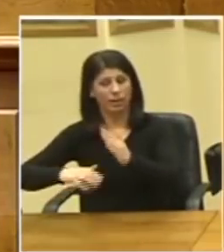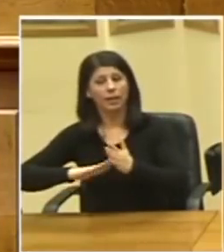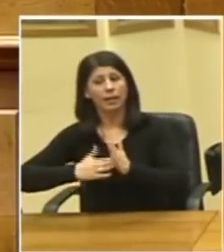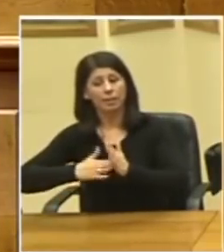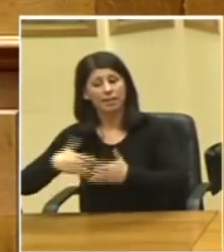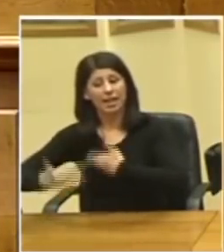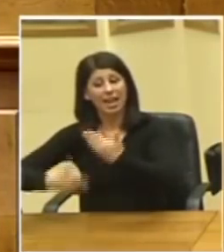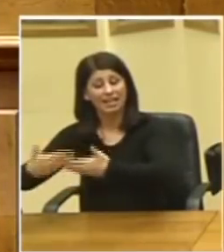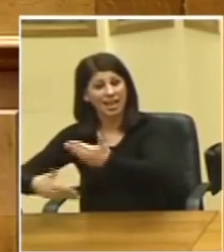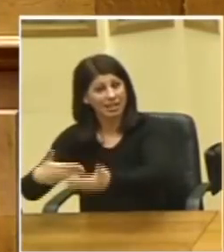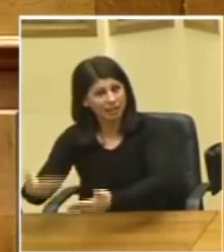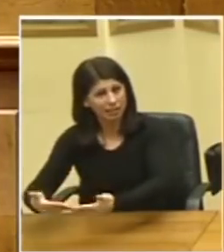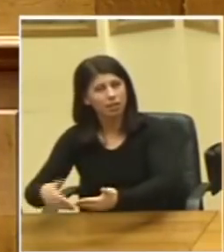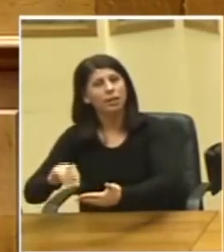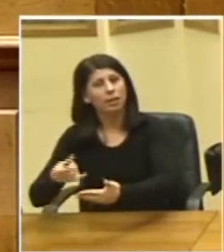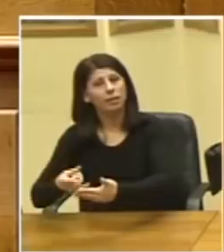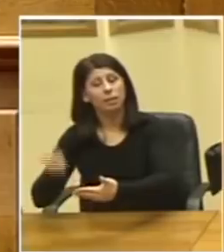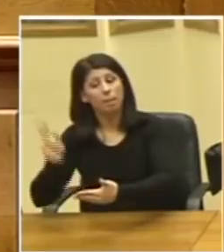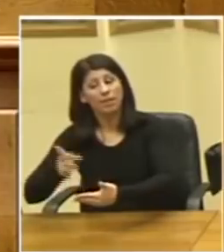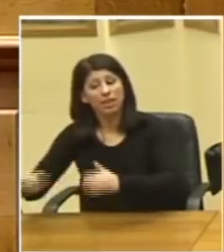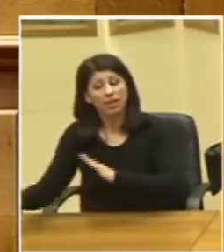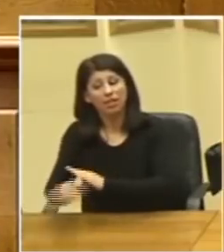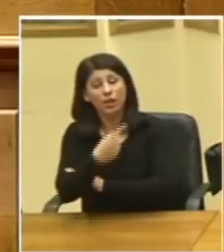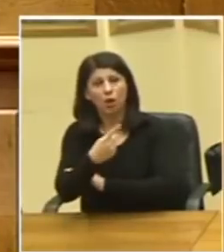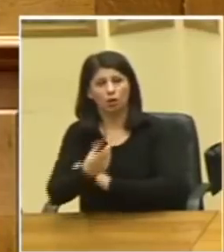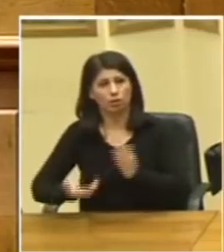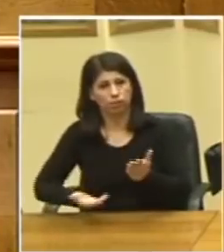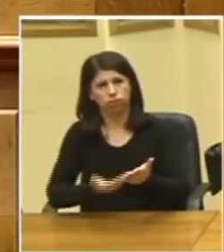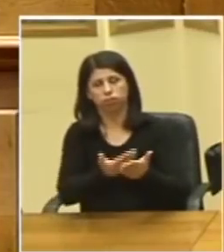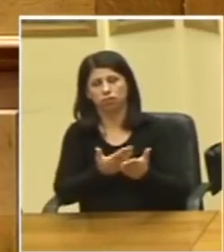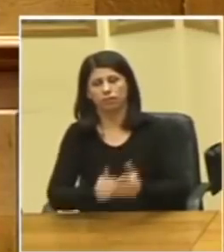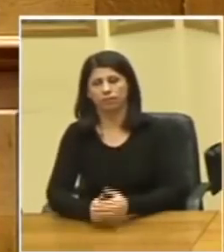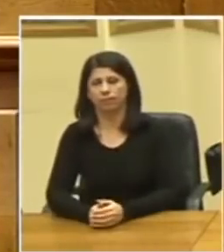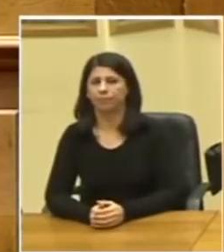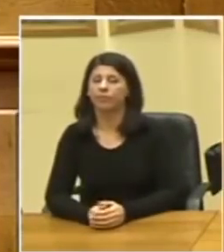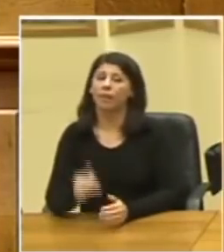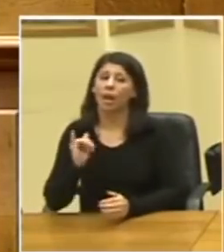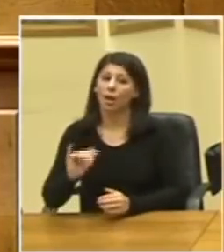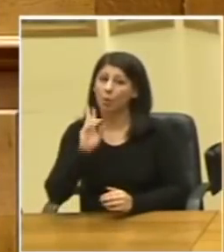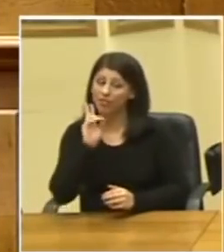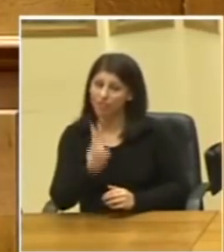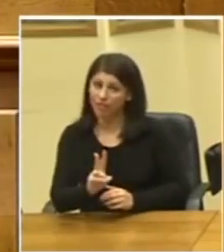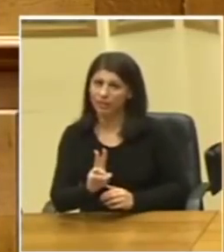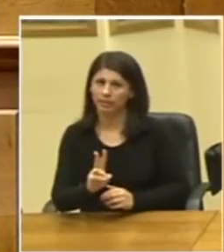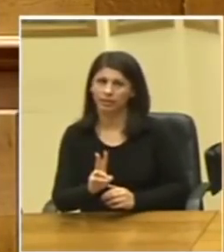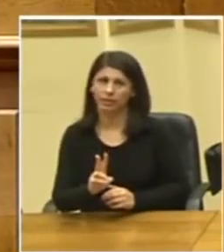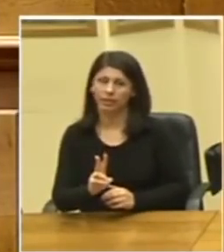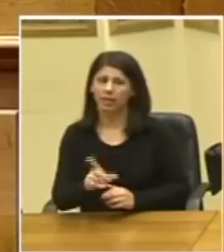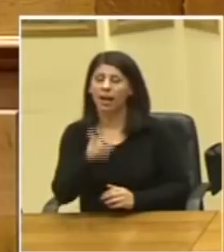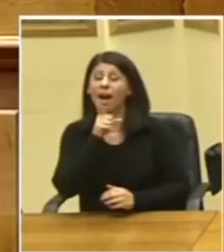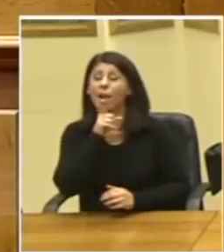τους εξέλιξη ή την πειθαρχική τους δίωξη. Φαίνεται ακόμα και από την εκοφαντική